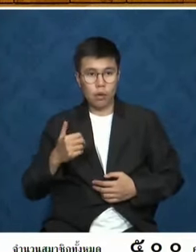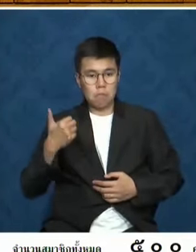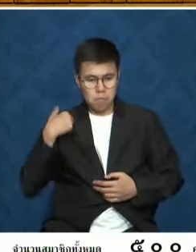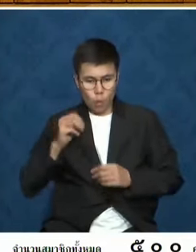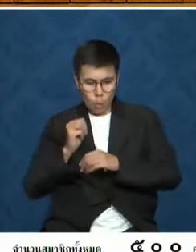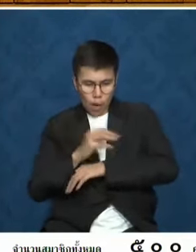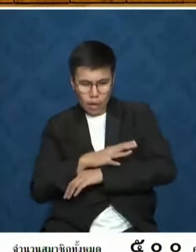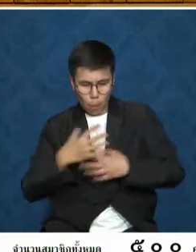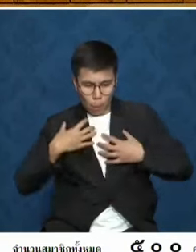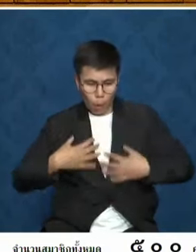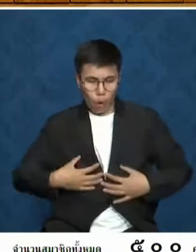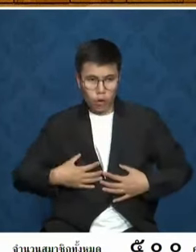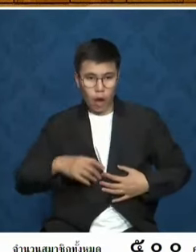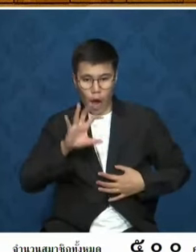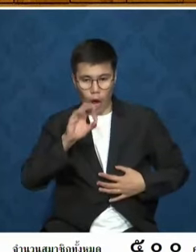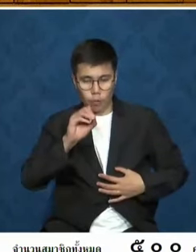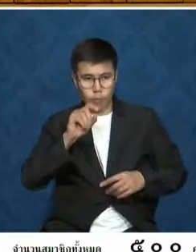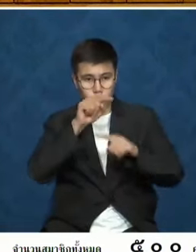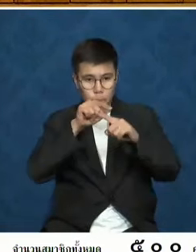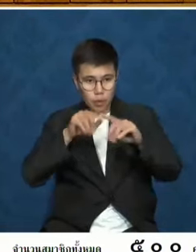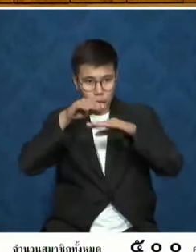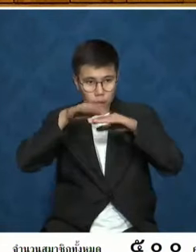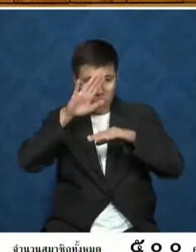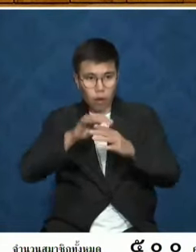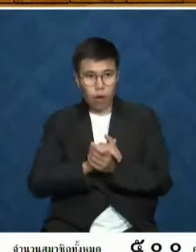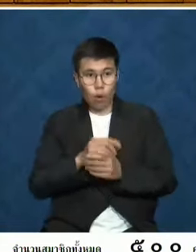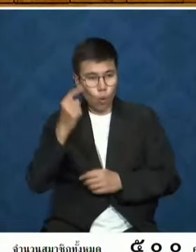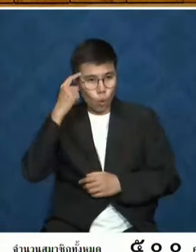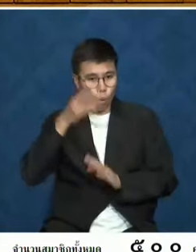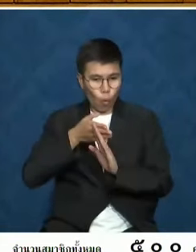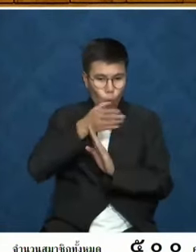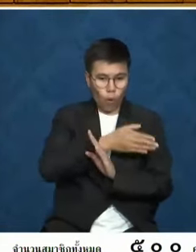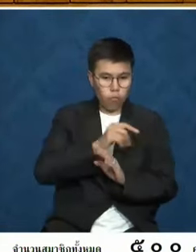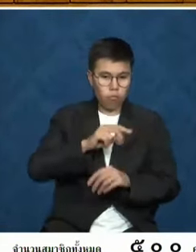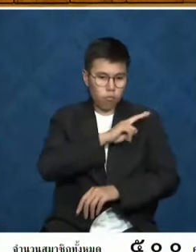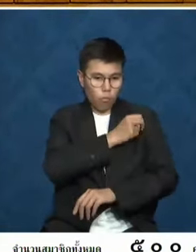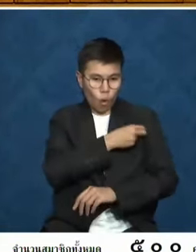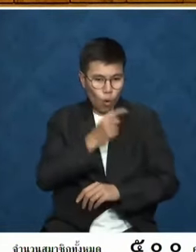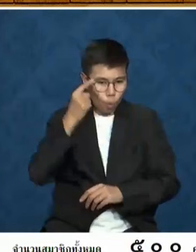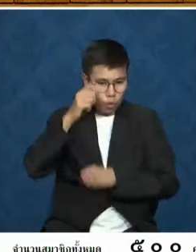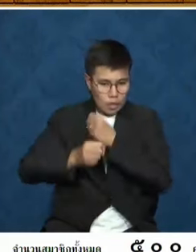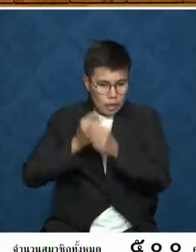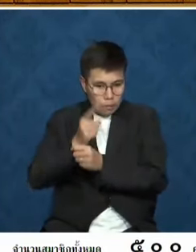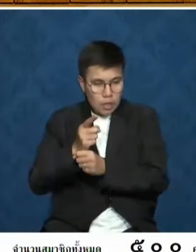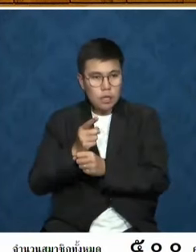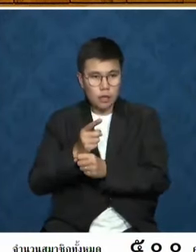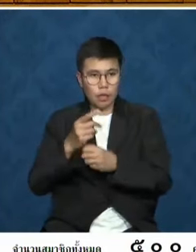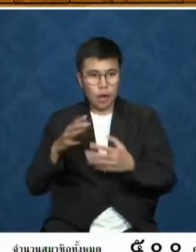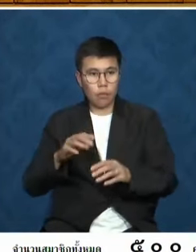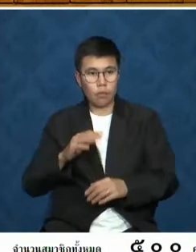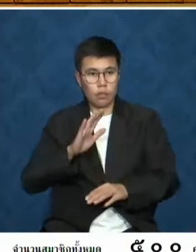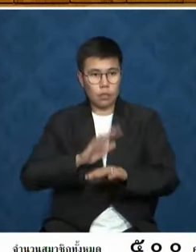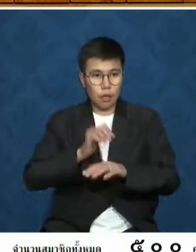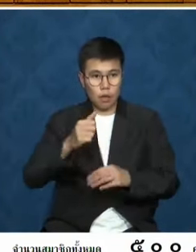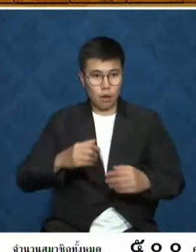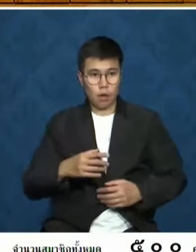มะเร็ปอด Champion 90% ก่อนหมอ 1 ปีกอนหมอที่เชวชาญ 1 ปีคามหมายก็คือ ภา